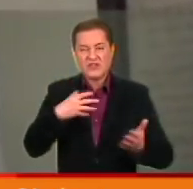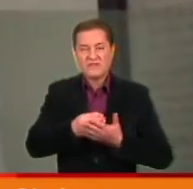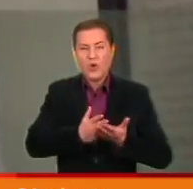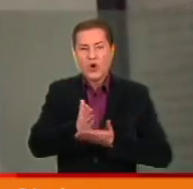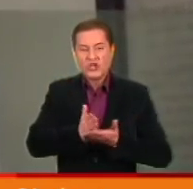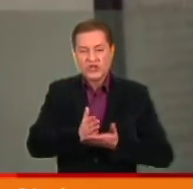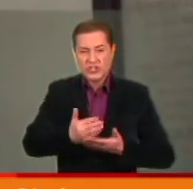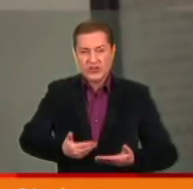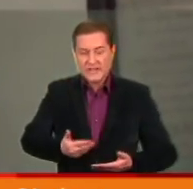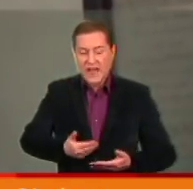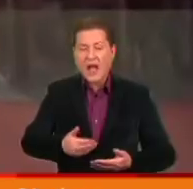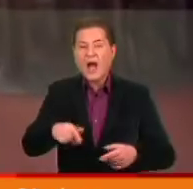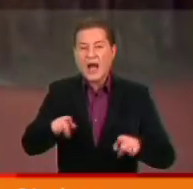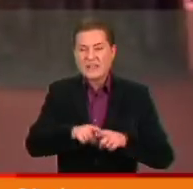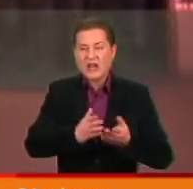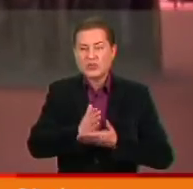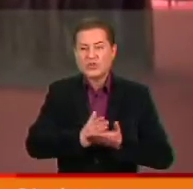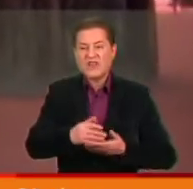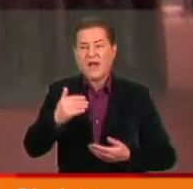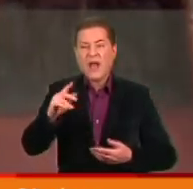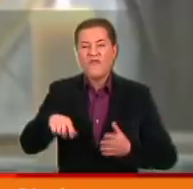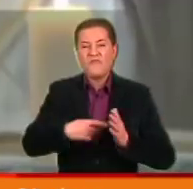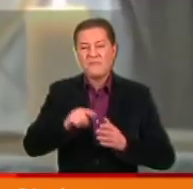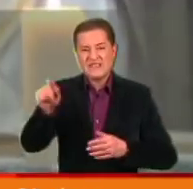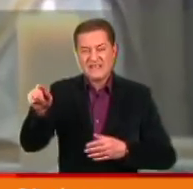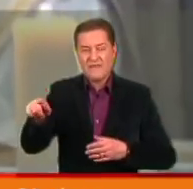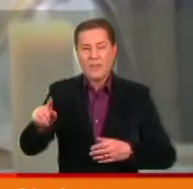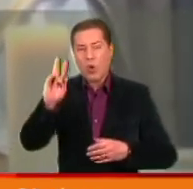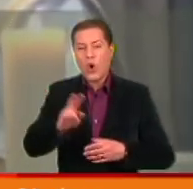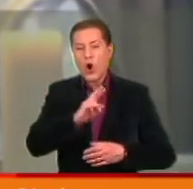а ось так служив у місцевому храмі.